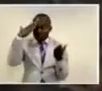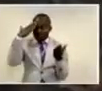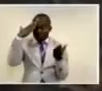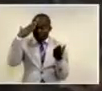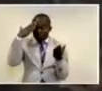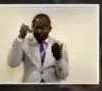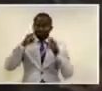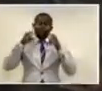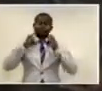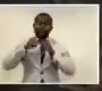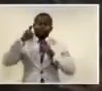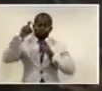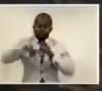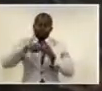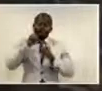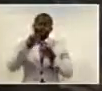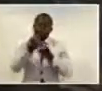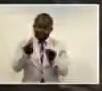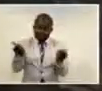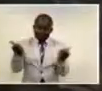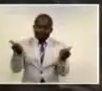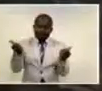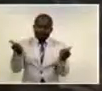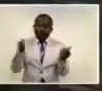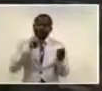meya wongo agomba kugikemura natagikemura